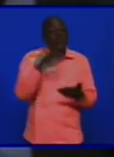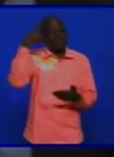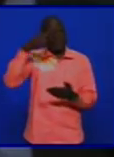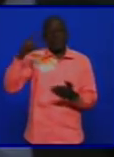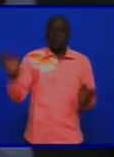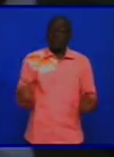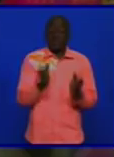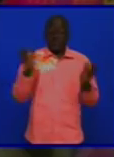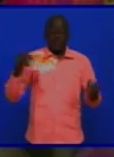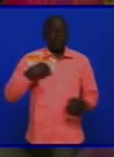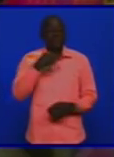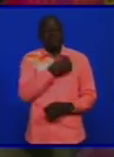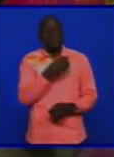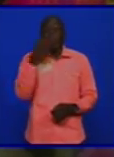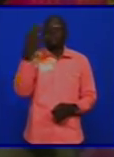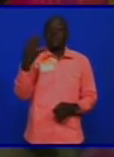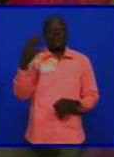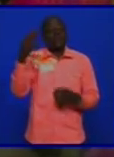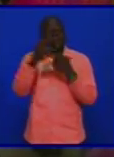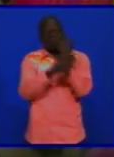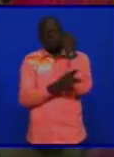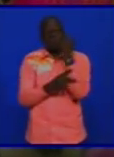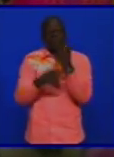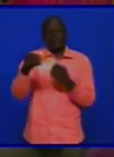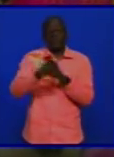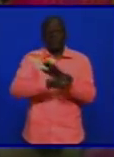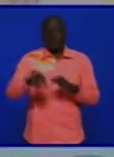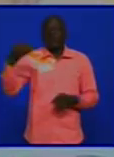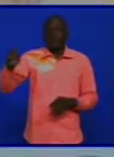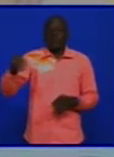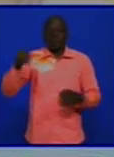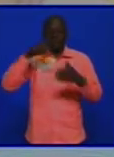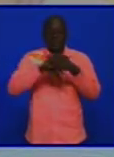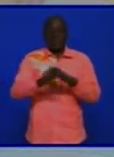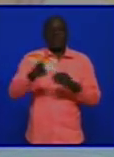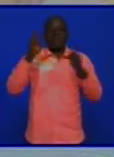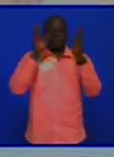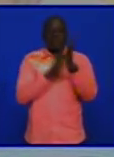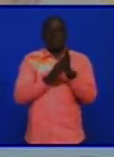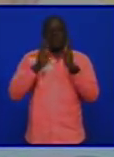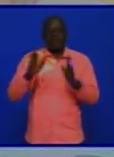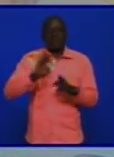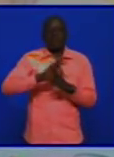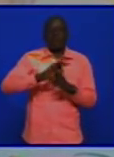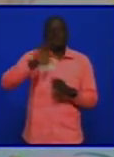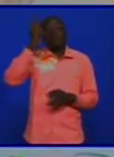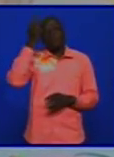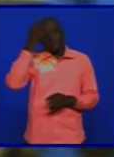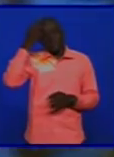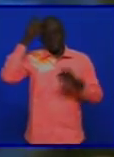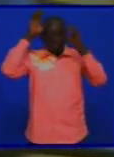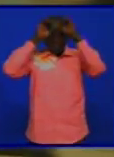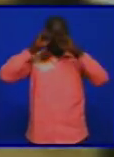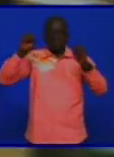militants des quatre provinces du Sud-Ouest. Et en ce début de rentrée scolaire, la mission de l'Alliance des partis et formations politiques de la majorité présidentielle